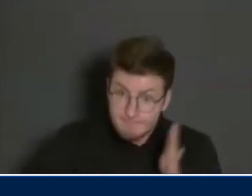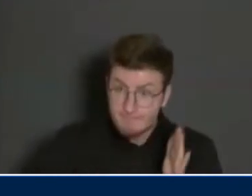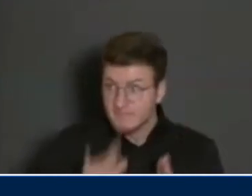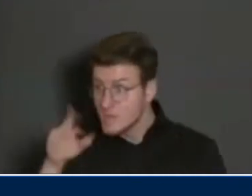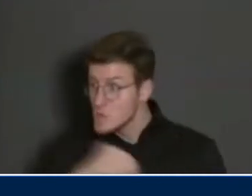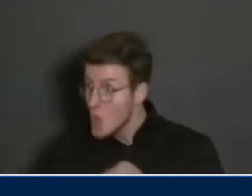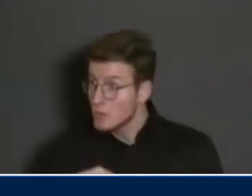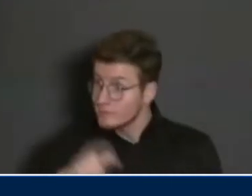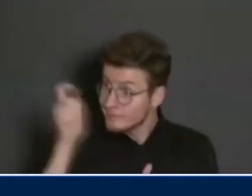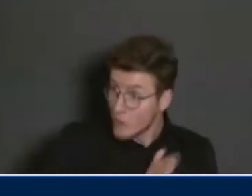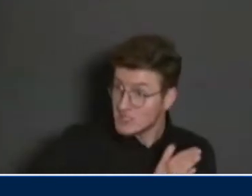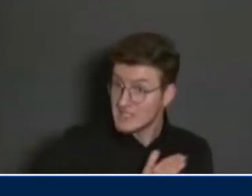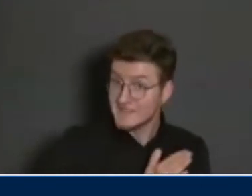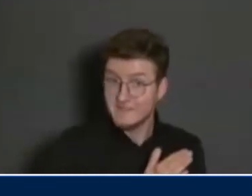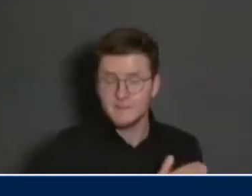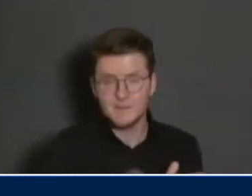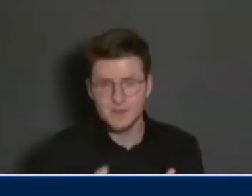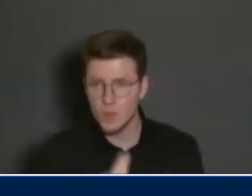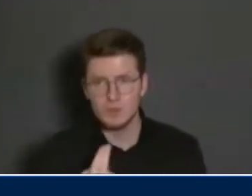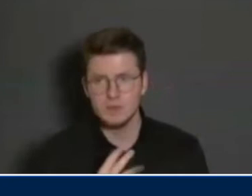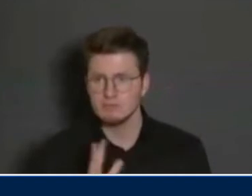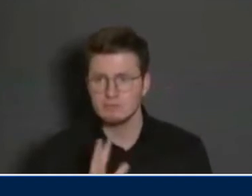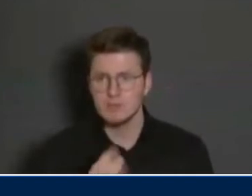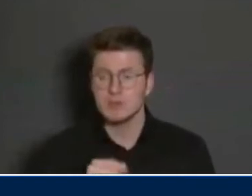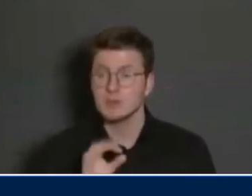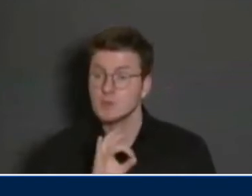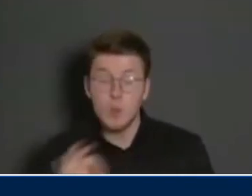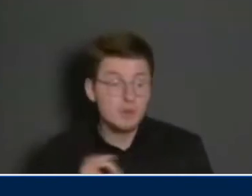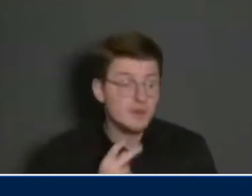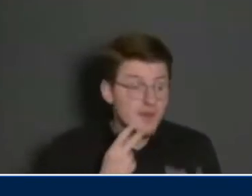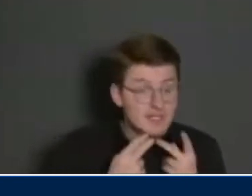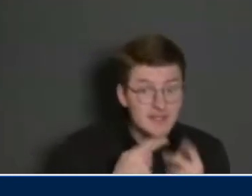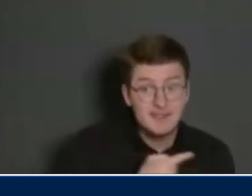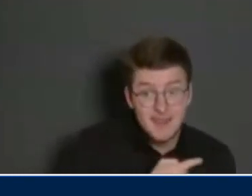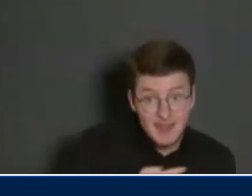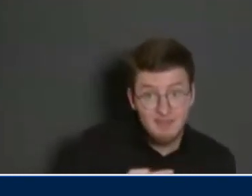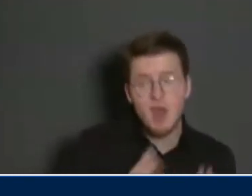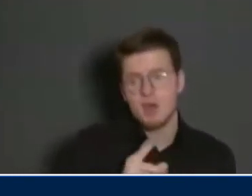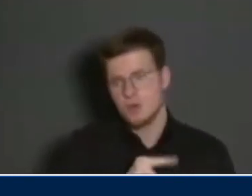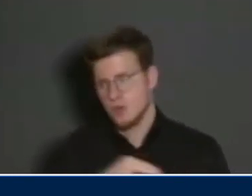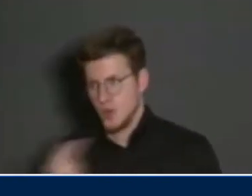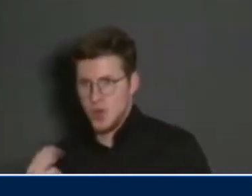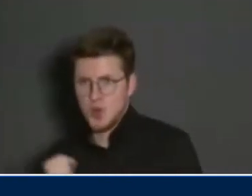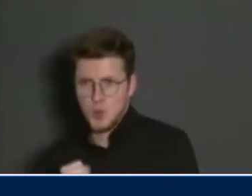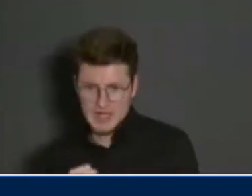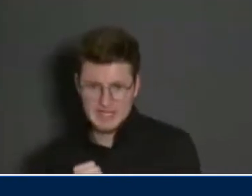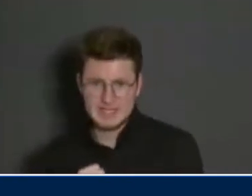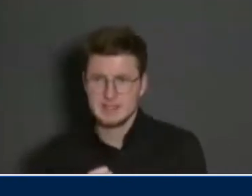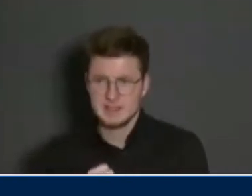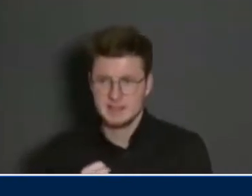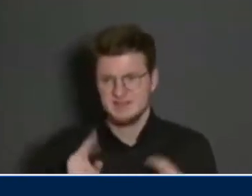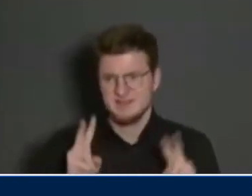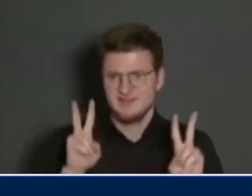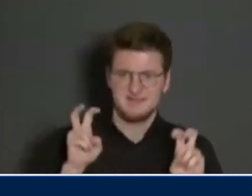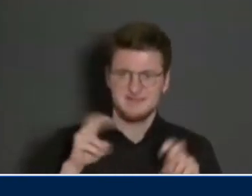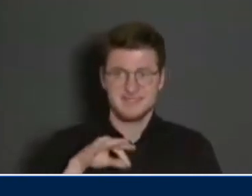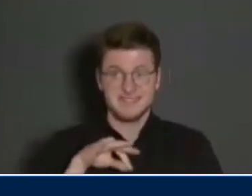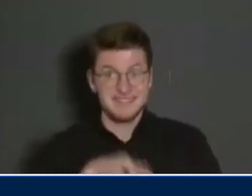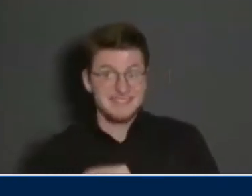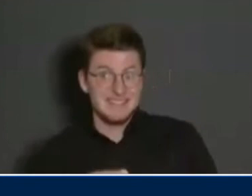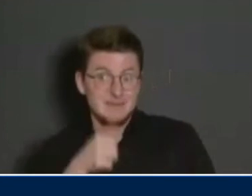dat de test negatief is en die persoon terug gaat werken. Zodanig dat we ook voor dat ziektebriefje in deze